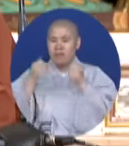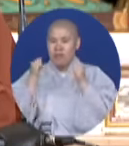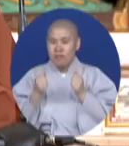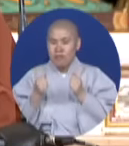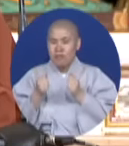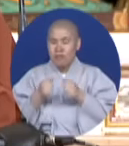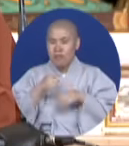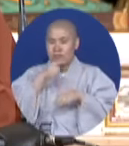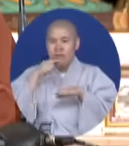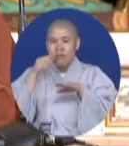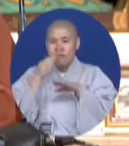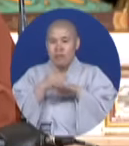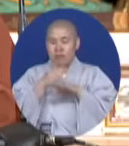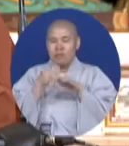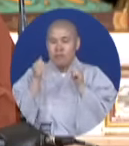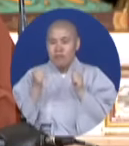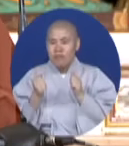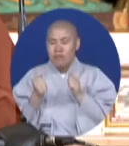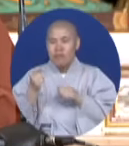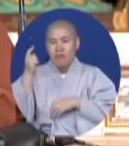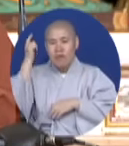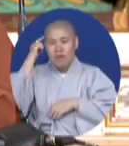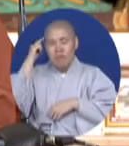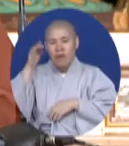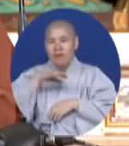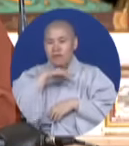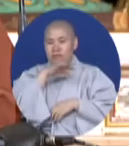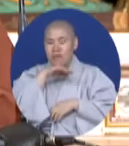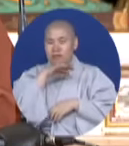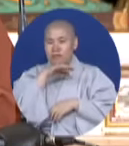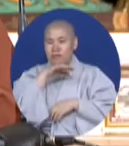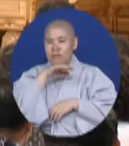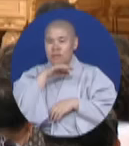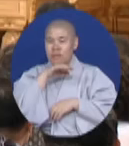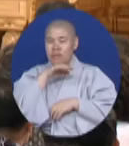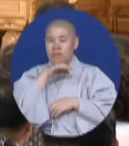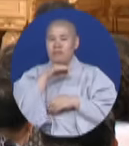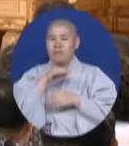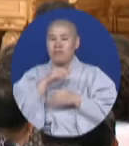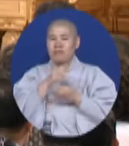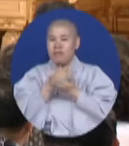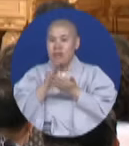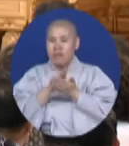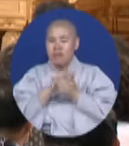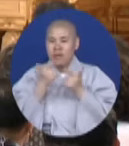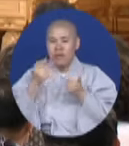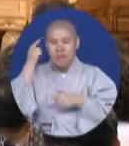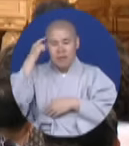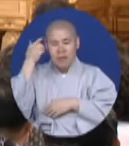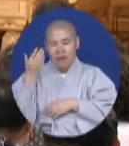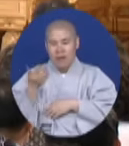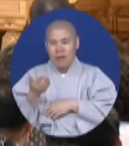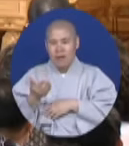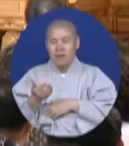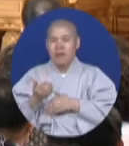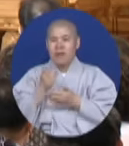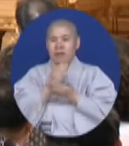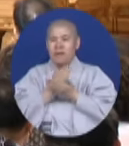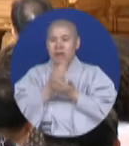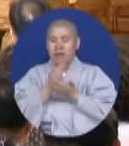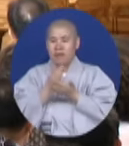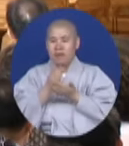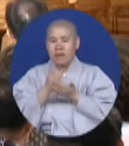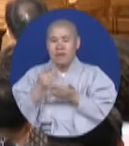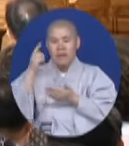존재고 북한산도 존재인데 왜 그건 그 나이는 안 따지냐 이 말이에요. 그런데 인도식으로 보면 여러 가지